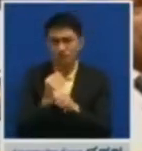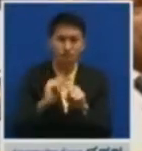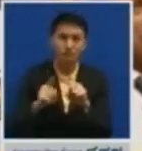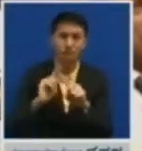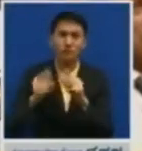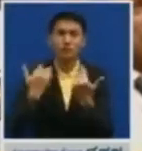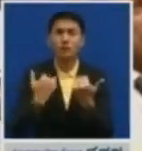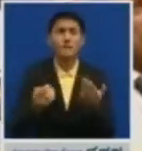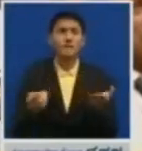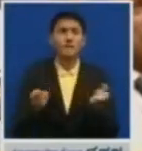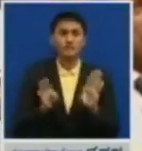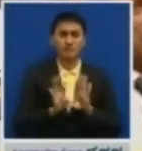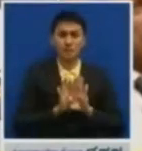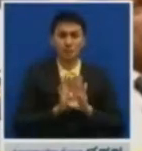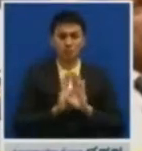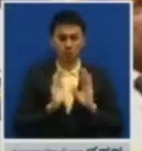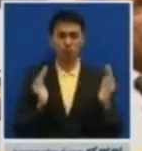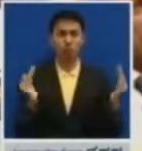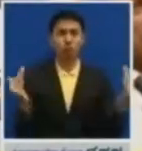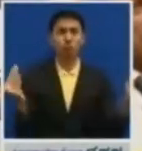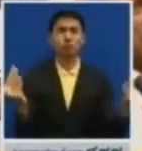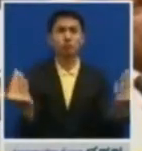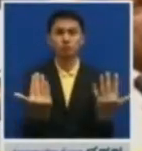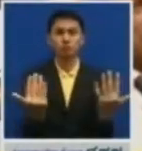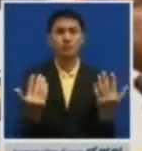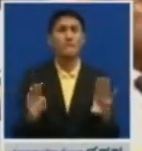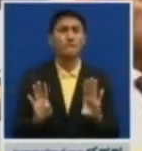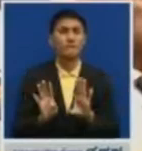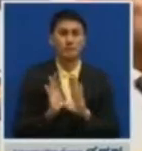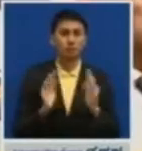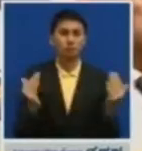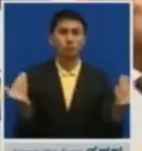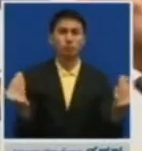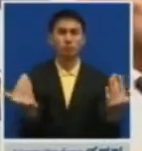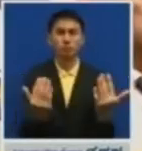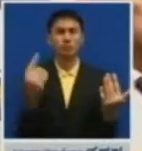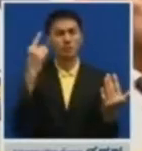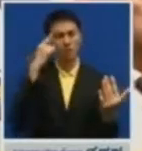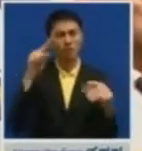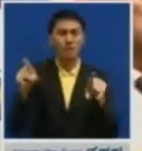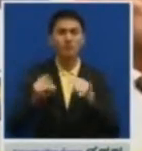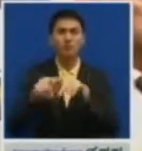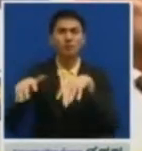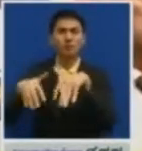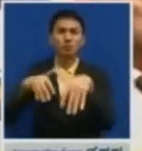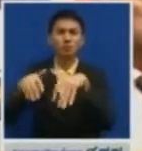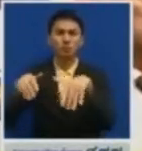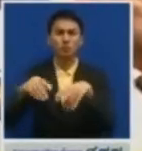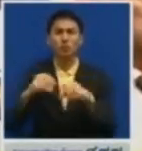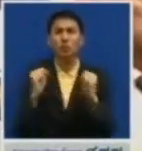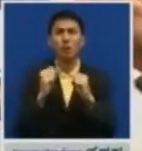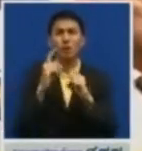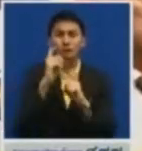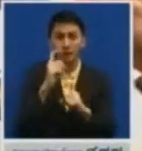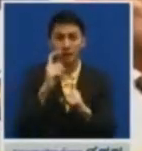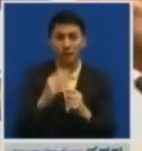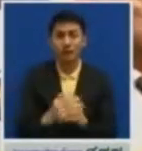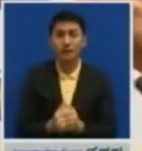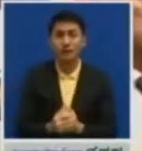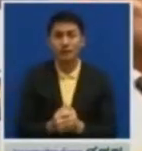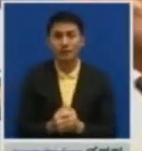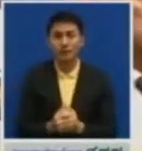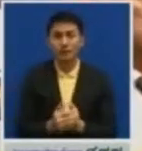ปิดล้อมรั้วซึ่งอาจจะเกรงว่าชาวบ้านจะไม่มีความปลอดภัยหลังจากนั้นพบว่